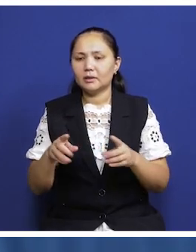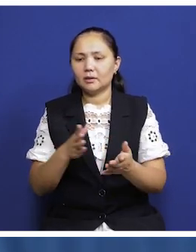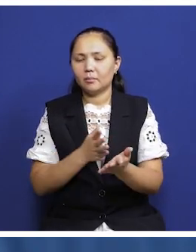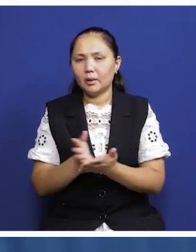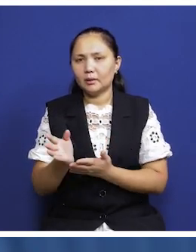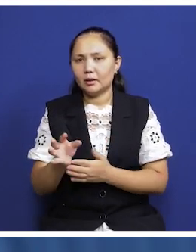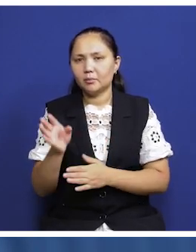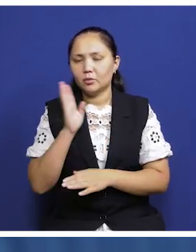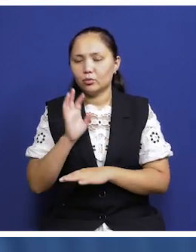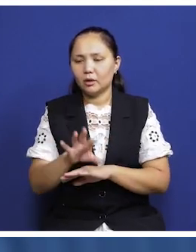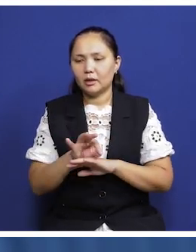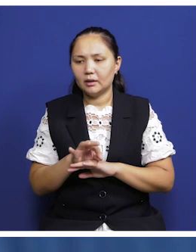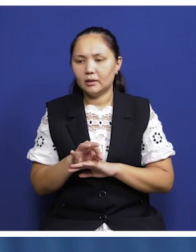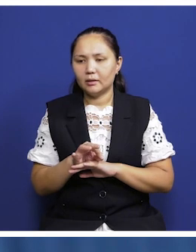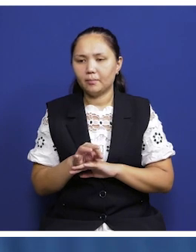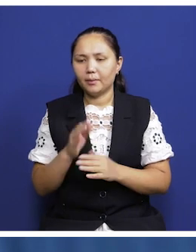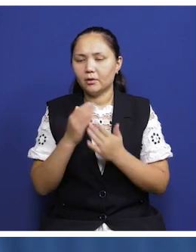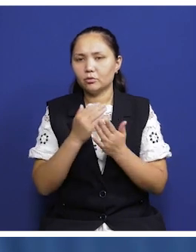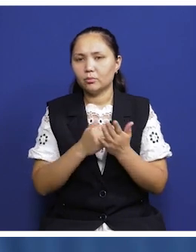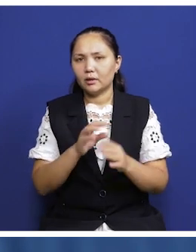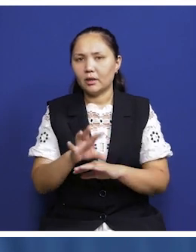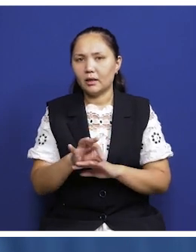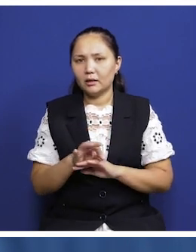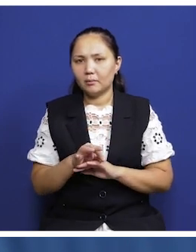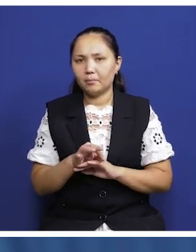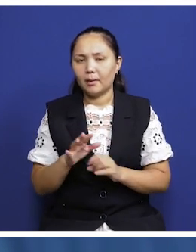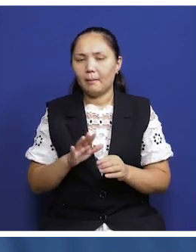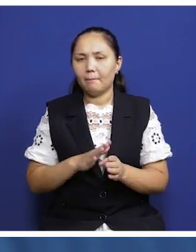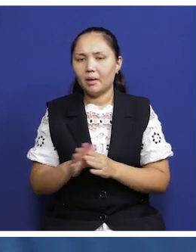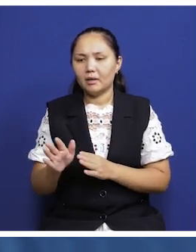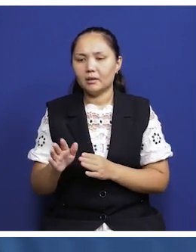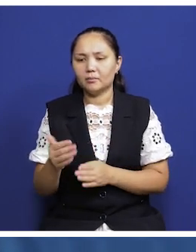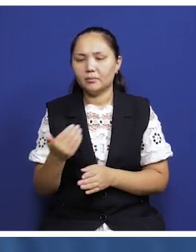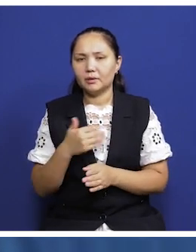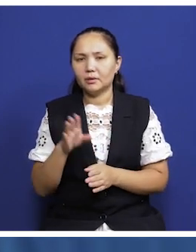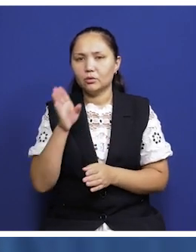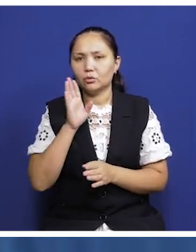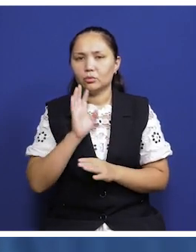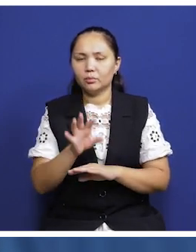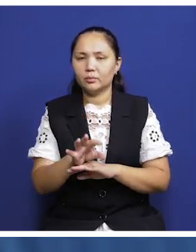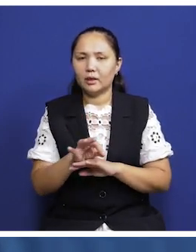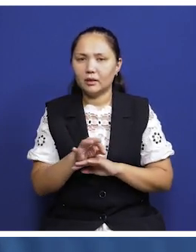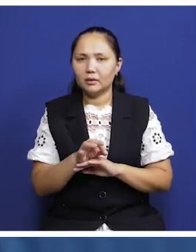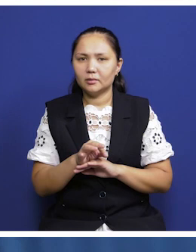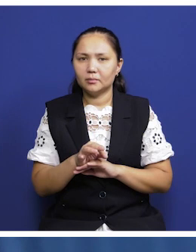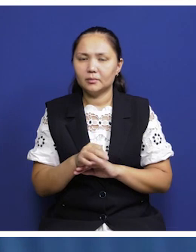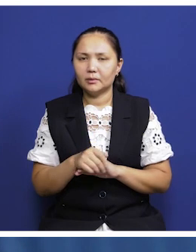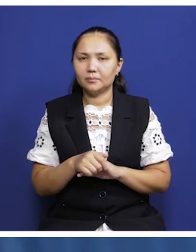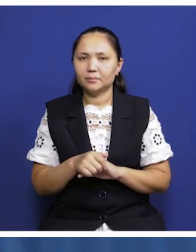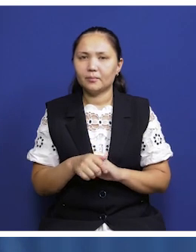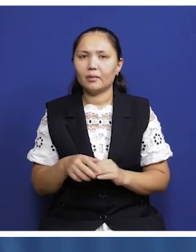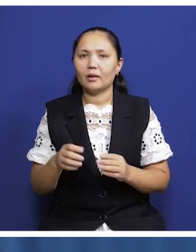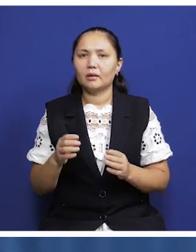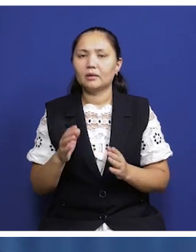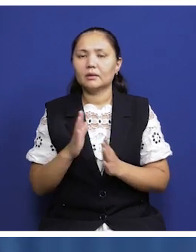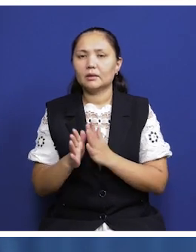қамтамасыз етіліп отыр. Бірақ дегенмен де біз жоспарға алып, олардың бәрін біз сумен қамтамасыз етуге жетеміз. Енді